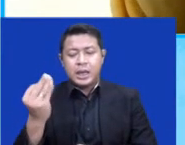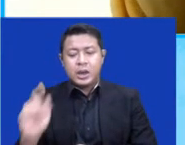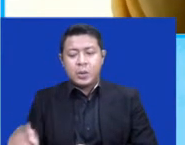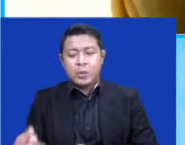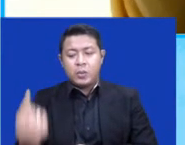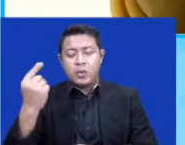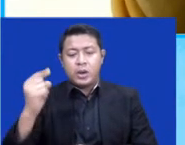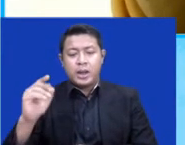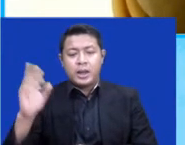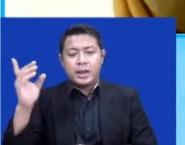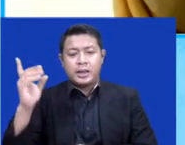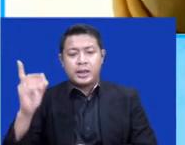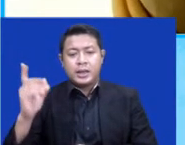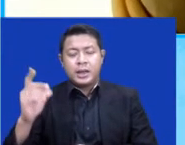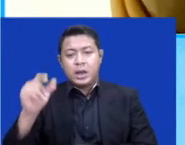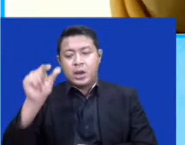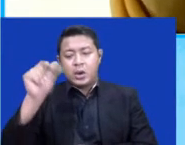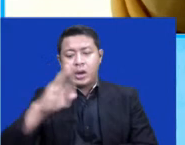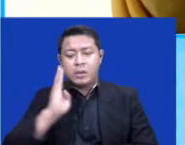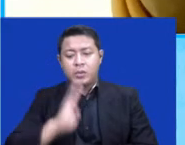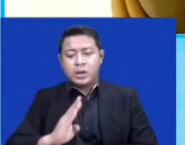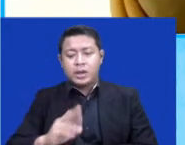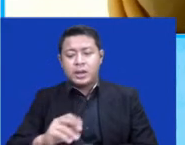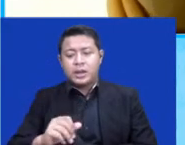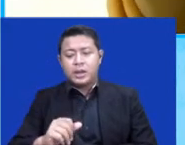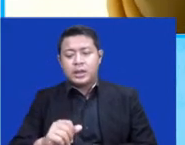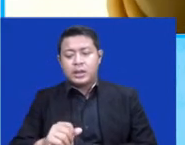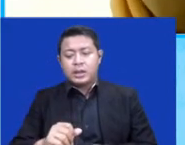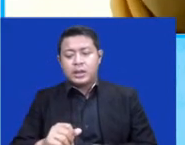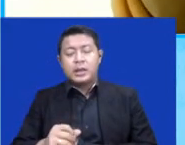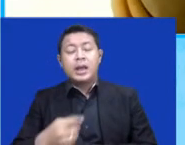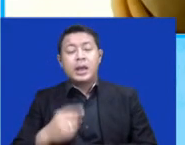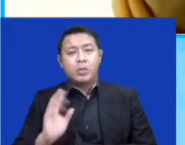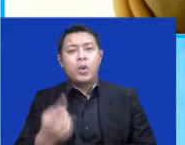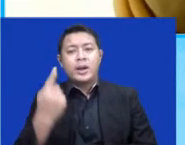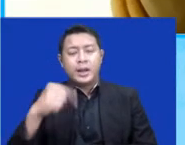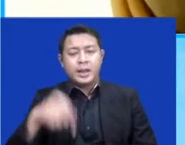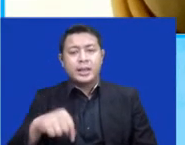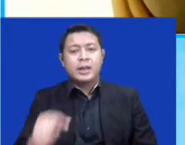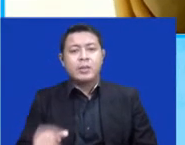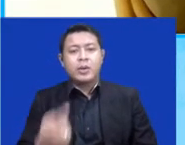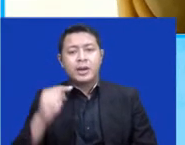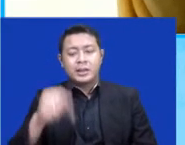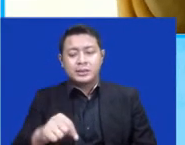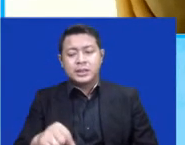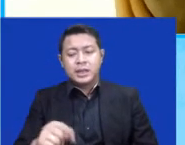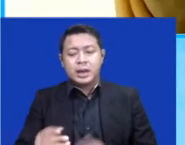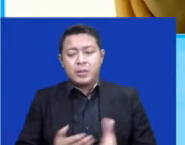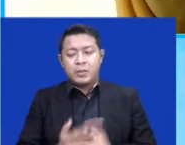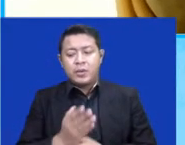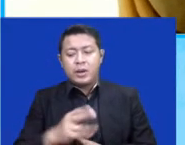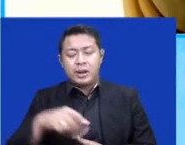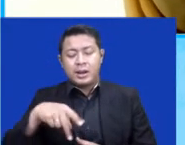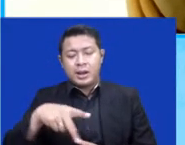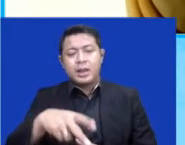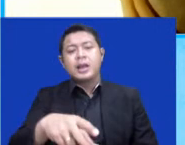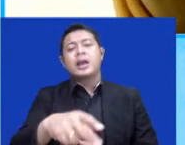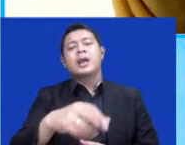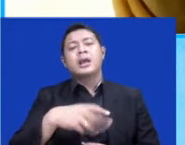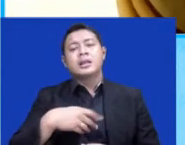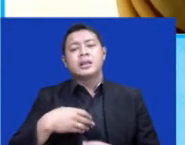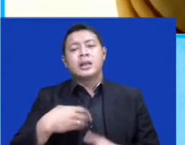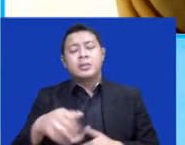dari orang muda. Siapa lagi kalau bukan dari kita sejak sekarang melalui langkah yang kita jalani